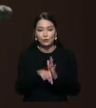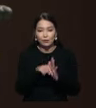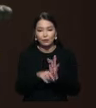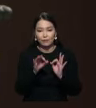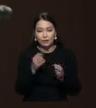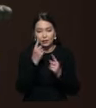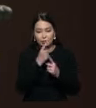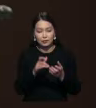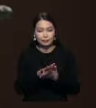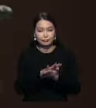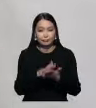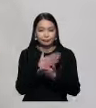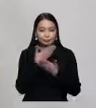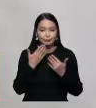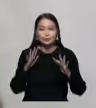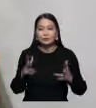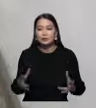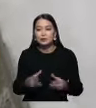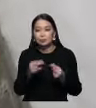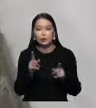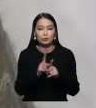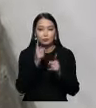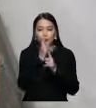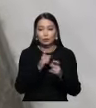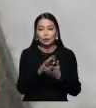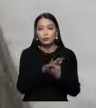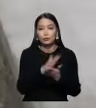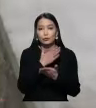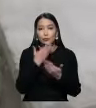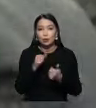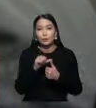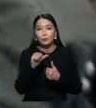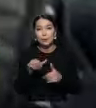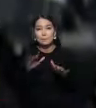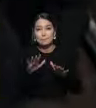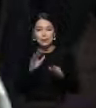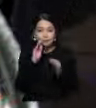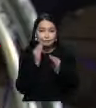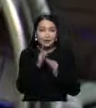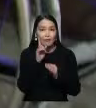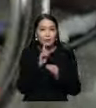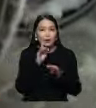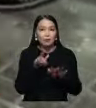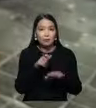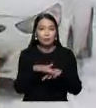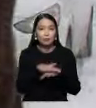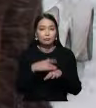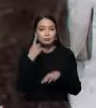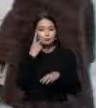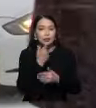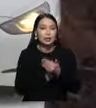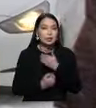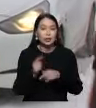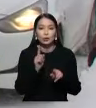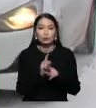их эффективной эвакуации. Кроме этого, места укрытия и временного размещения населения не приспособлены для лиц с